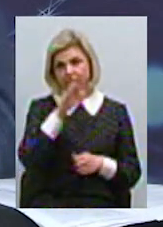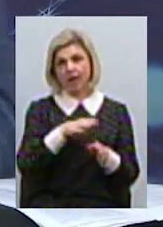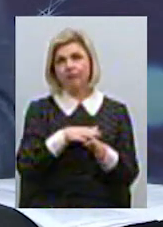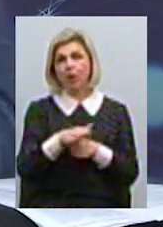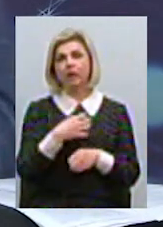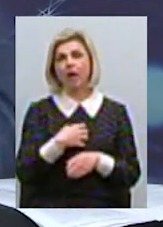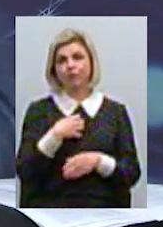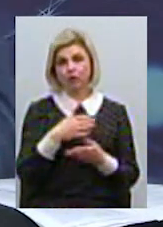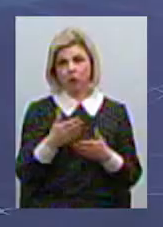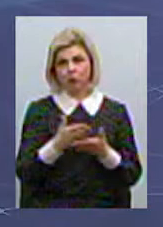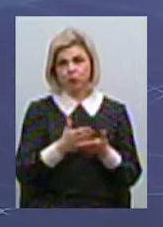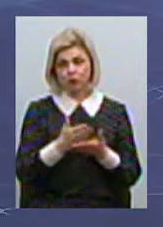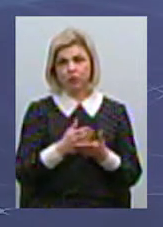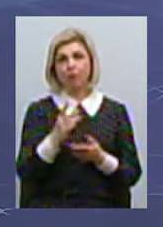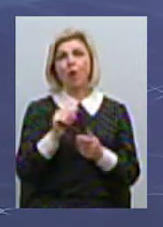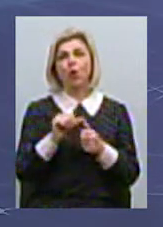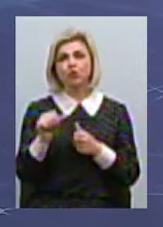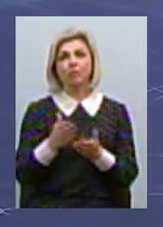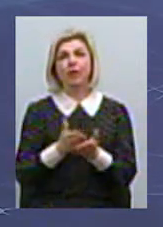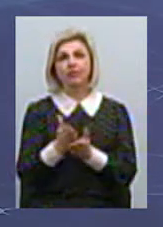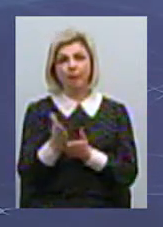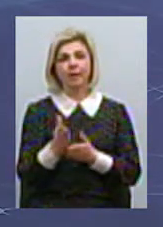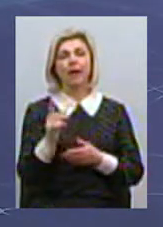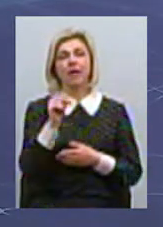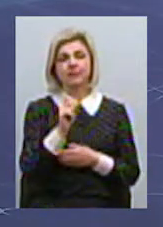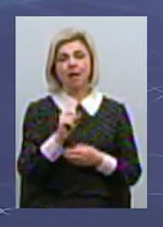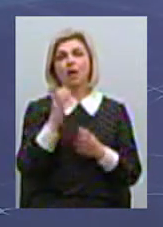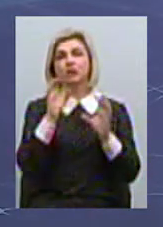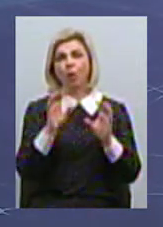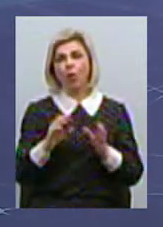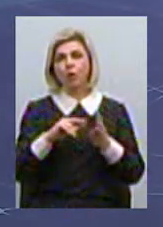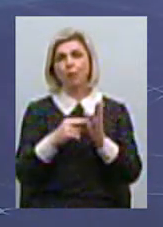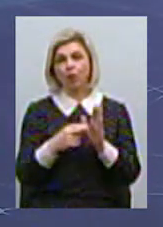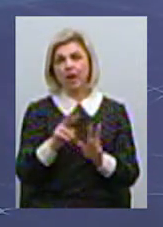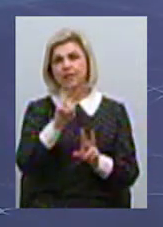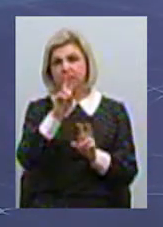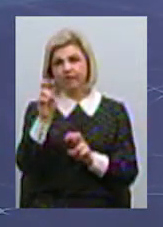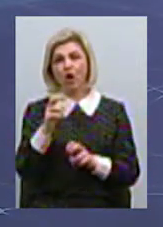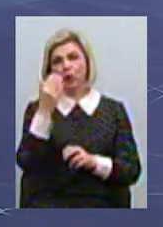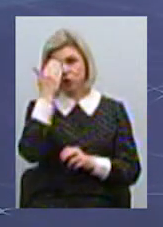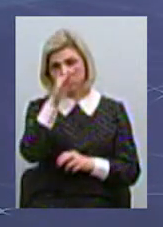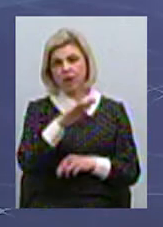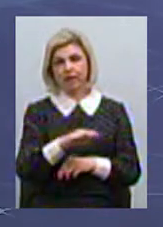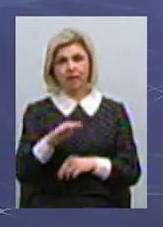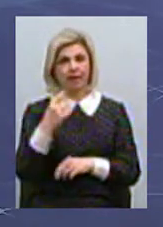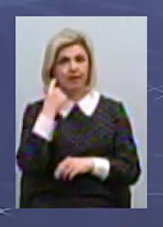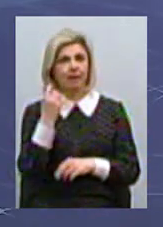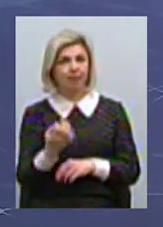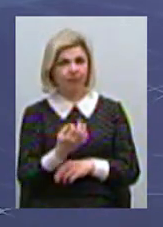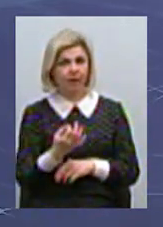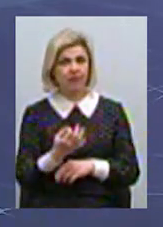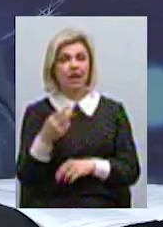особливо в напрямку реалізації законопроекту «Чужих дітей не буває», в напрямку захисту дітей, які мають право на отримання